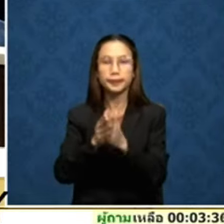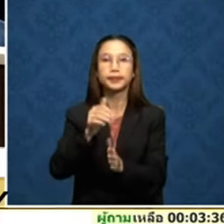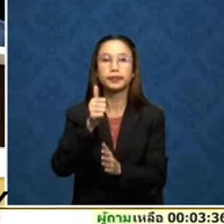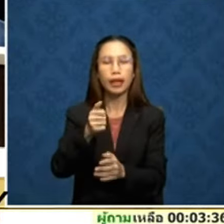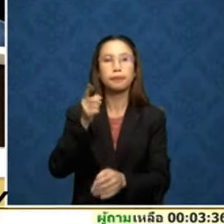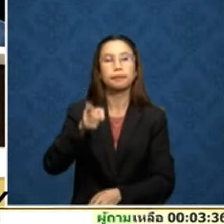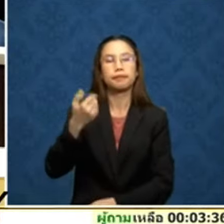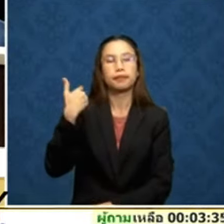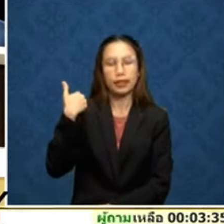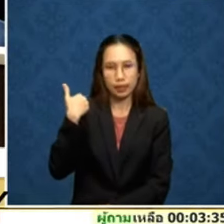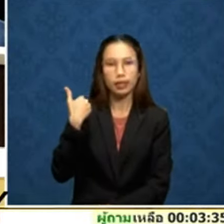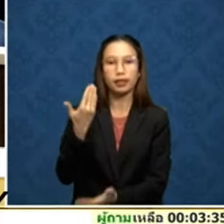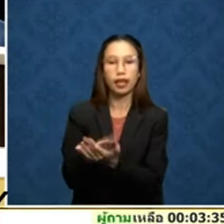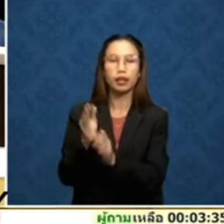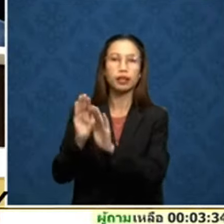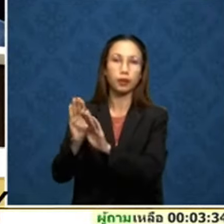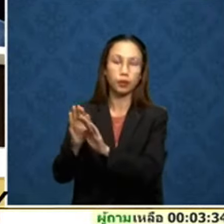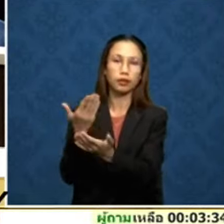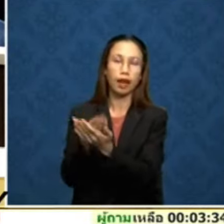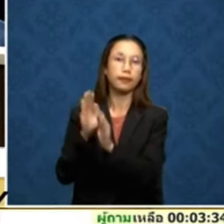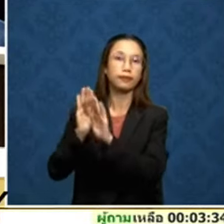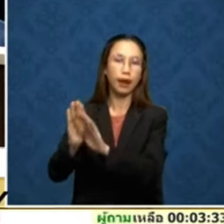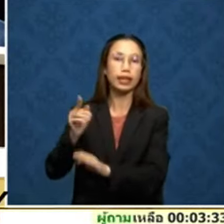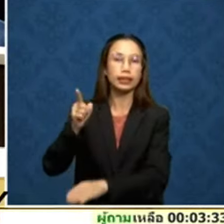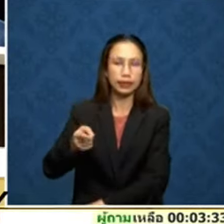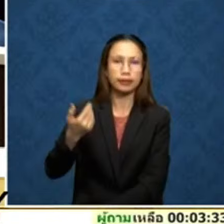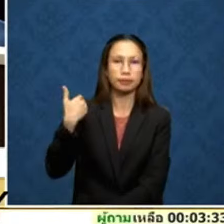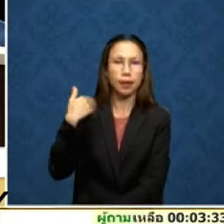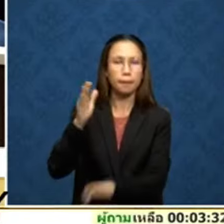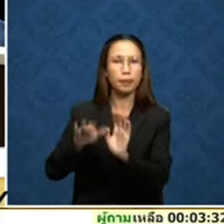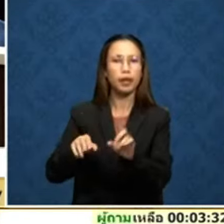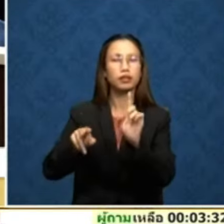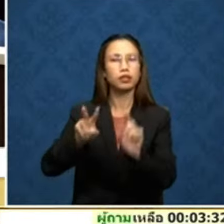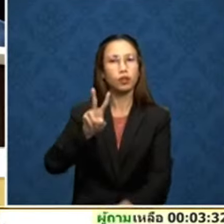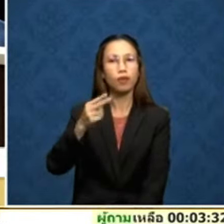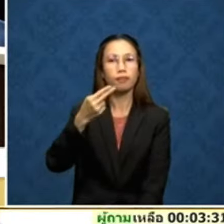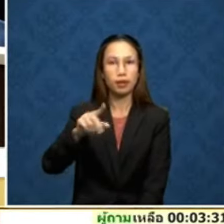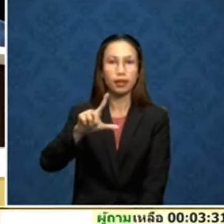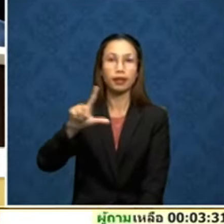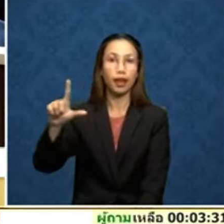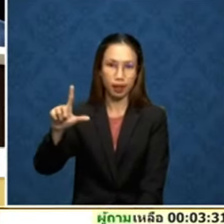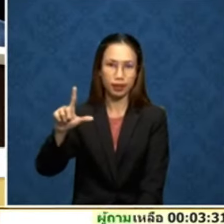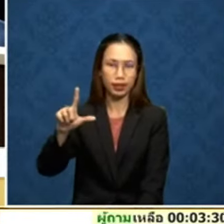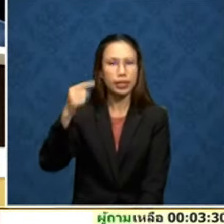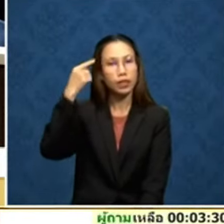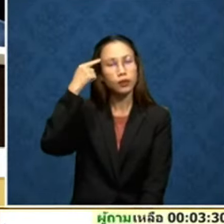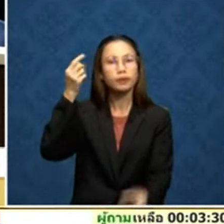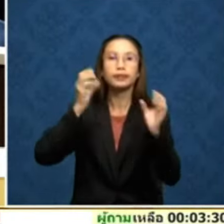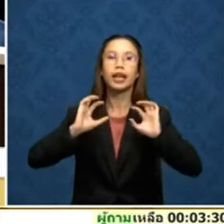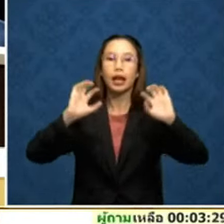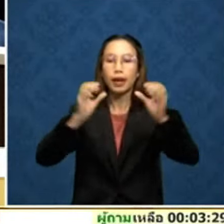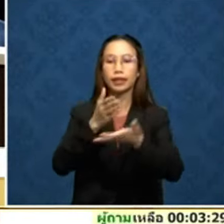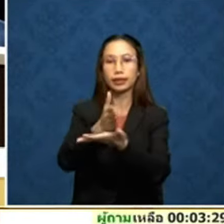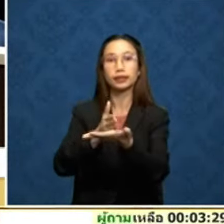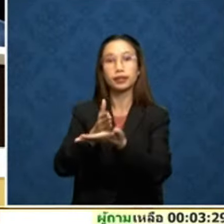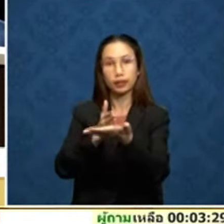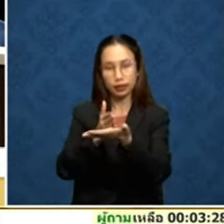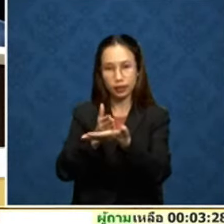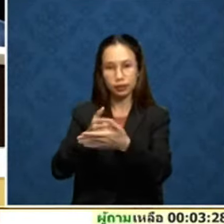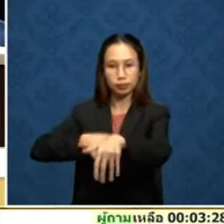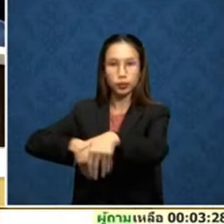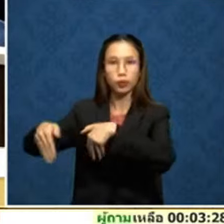ะเงินสะสมนี้นะคะเป็นเงินฝากที่มีอยู่จริงนะคะไม่ต่ำกว่า 20,000 ล้านบาทนะคะถ้ารัฐบาลออกครึ่งนึงนะคะท้องถิ่น